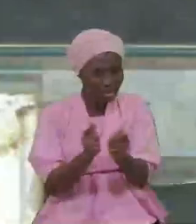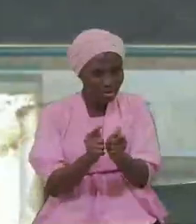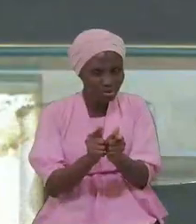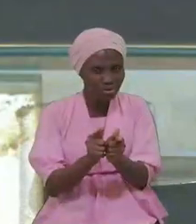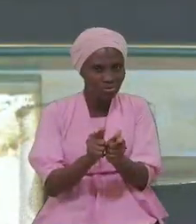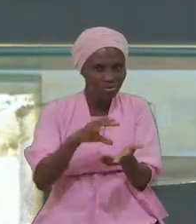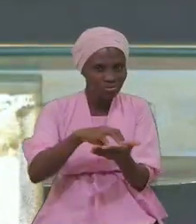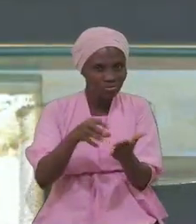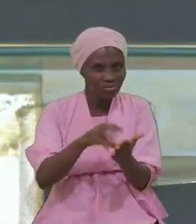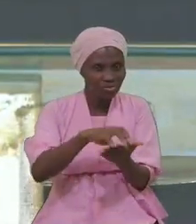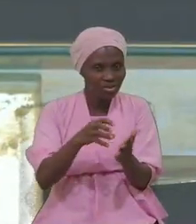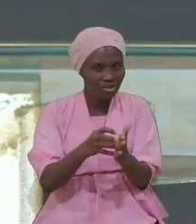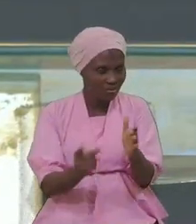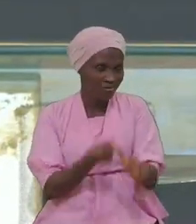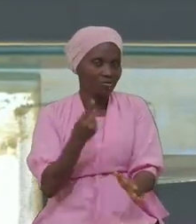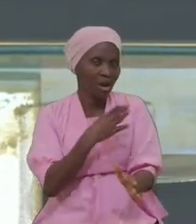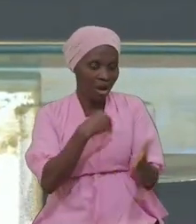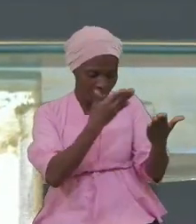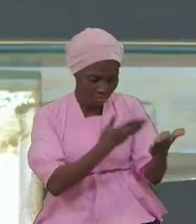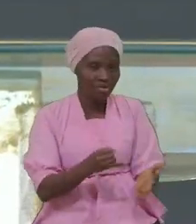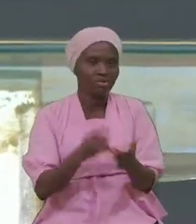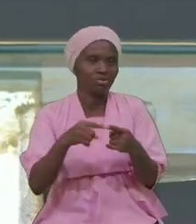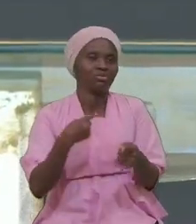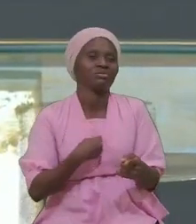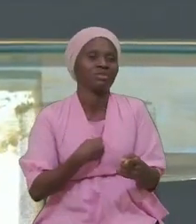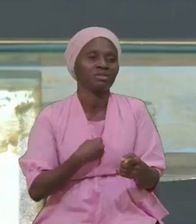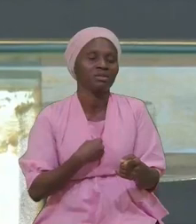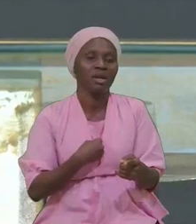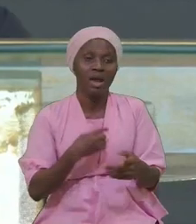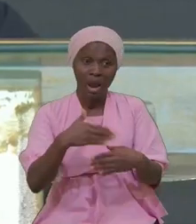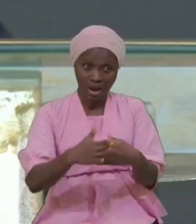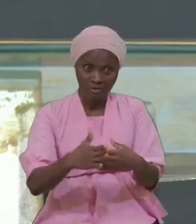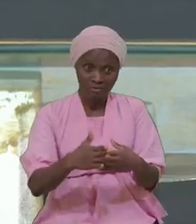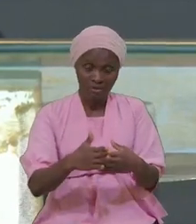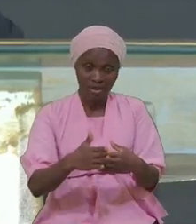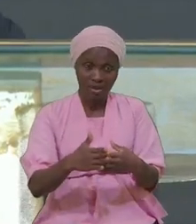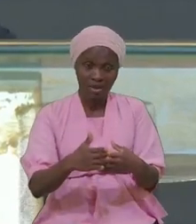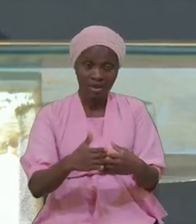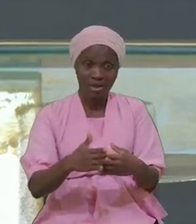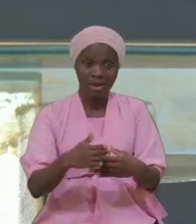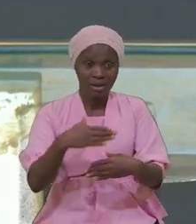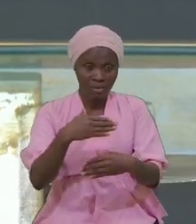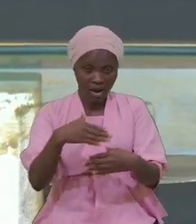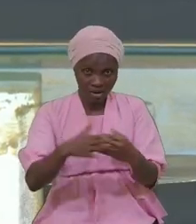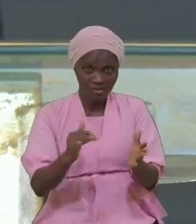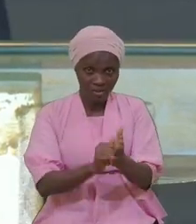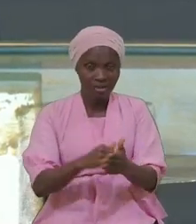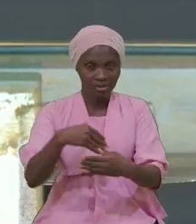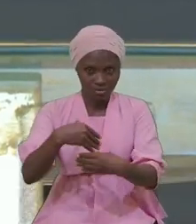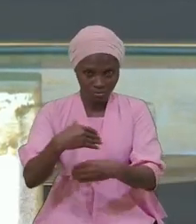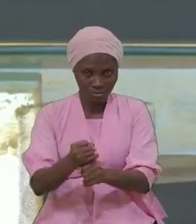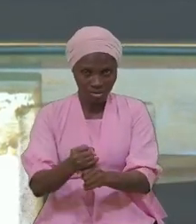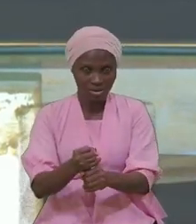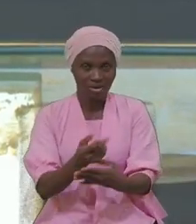un petit gâteau et tu me l'apporteras. Tu en feras ensuite pour